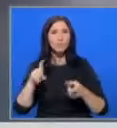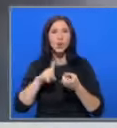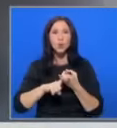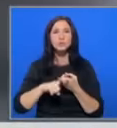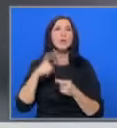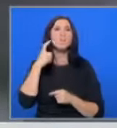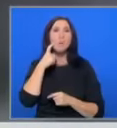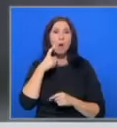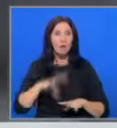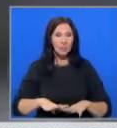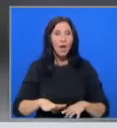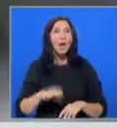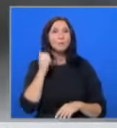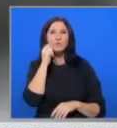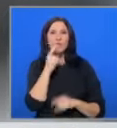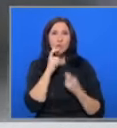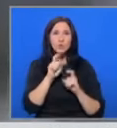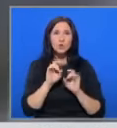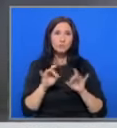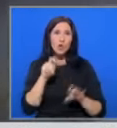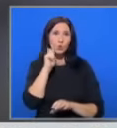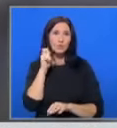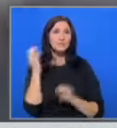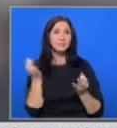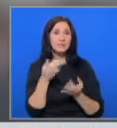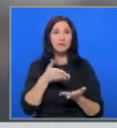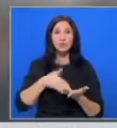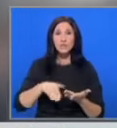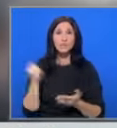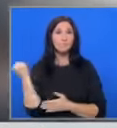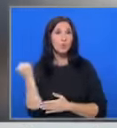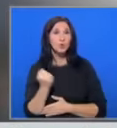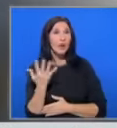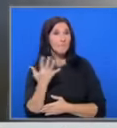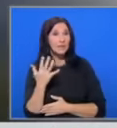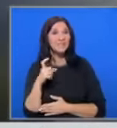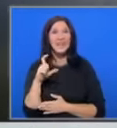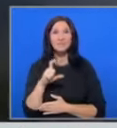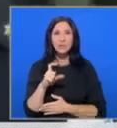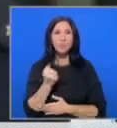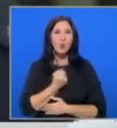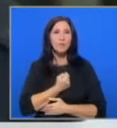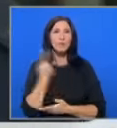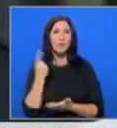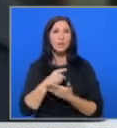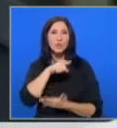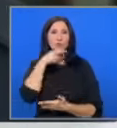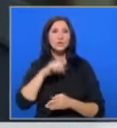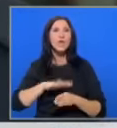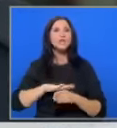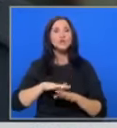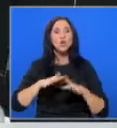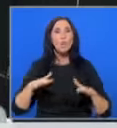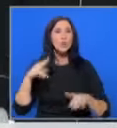и Белгород. Москва не коментира съобщенията на украинските специални части, че при удара от петък в Севастопол е убит командващия руския черноморски